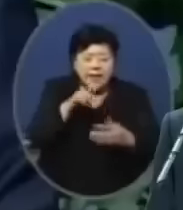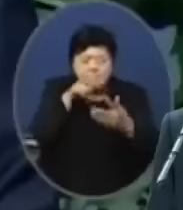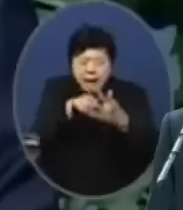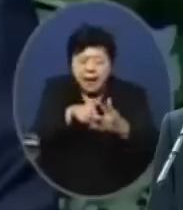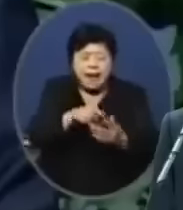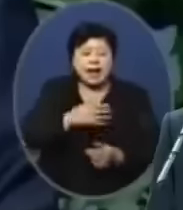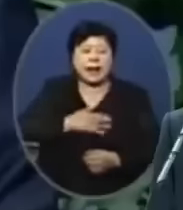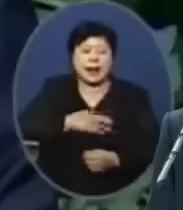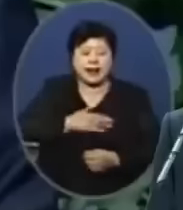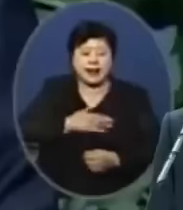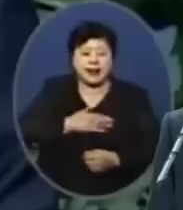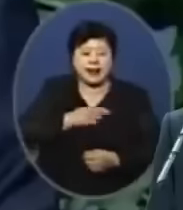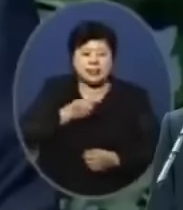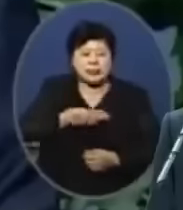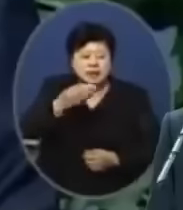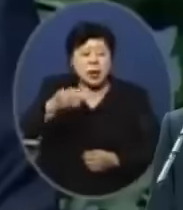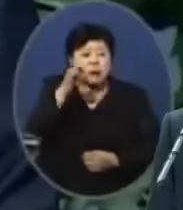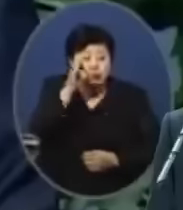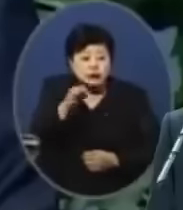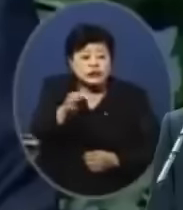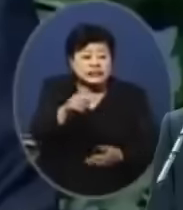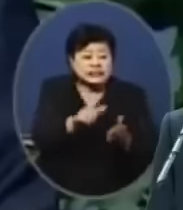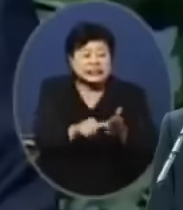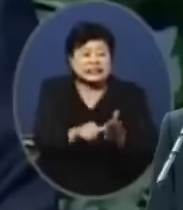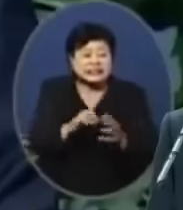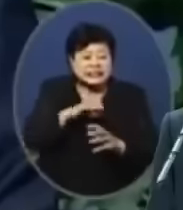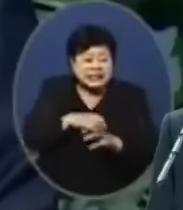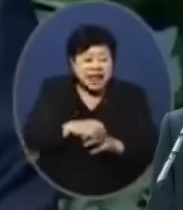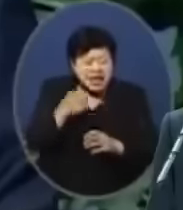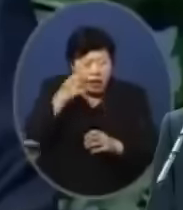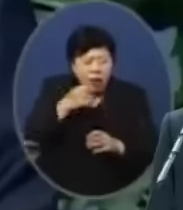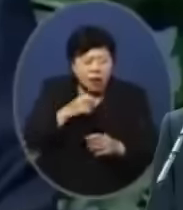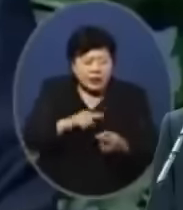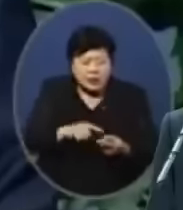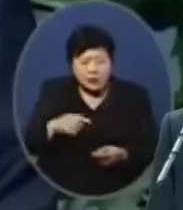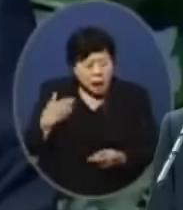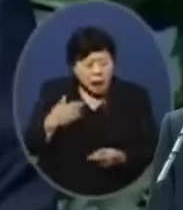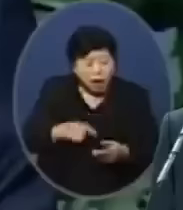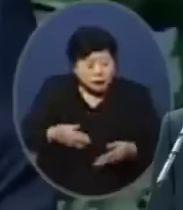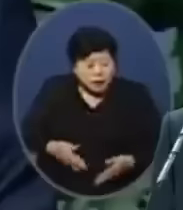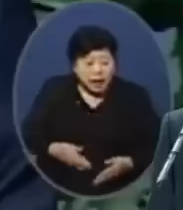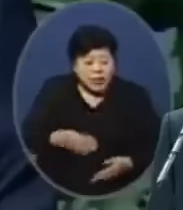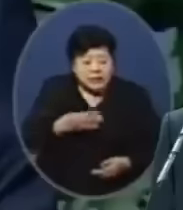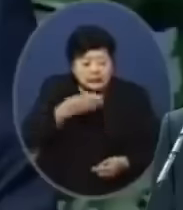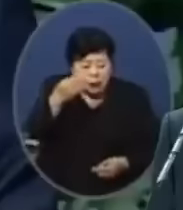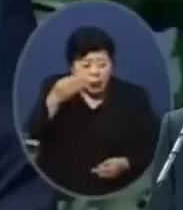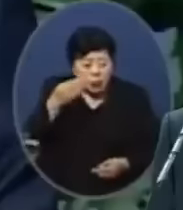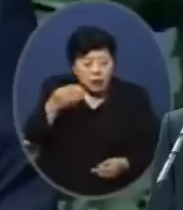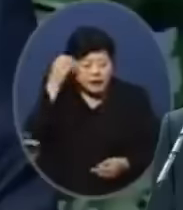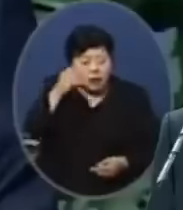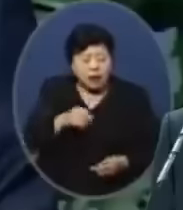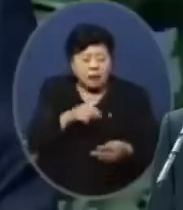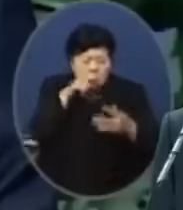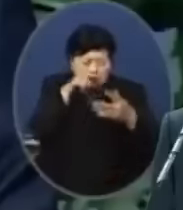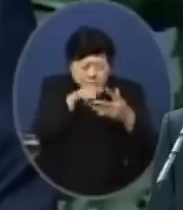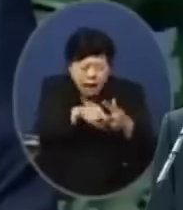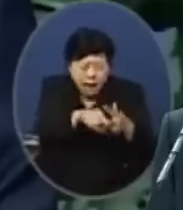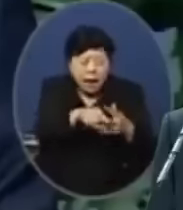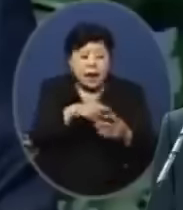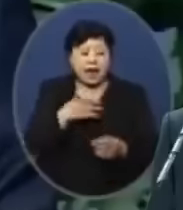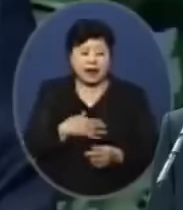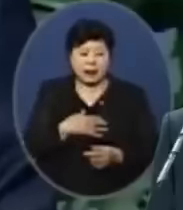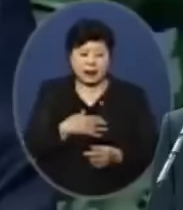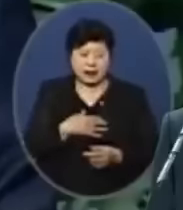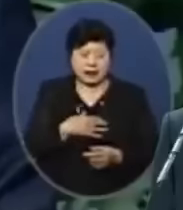있다. 3차원의 물질 세계에서는 영의 세계를 모르나 거듭나서 4차원의 영적 세계가 속에